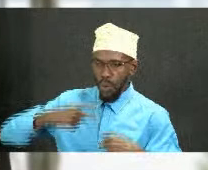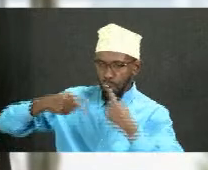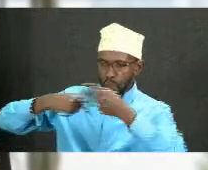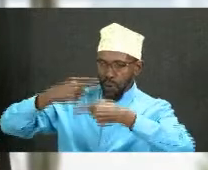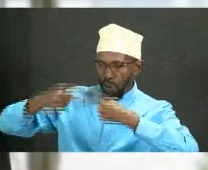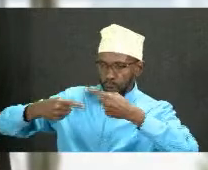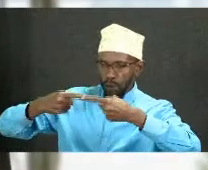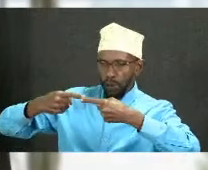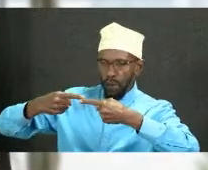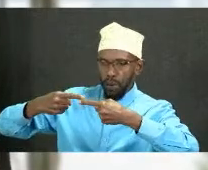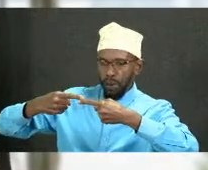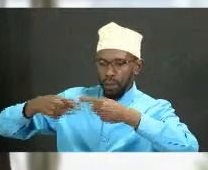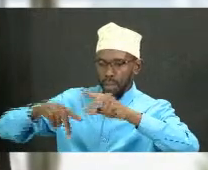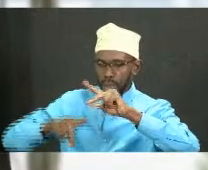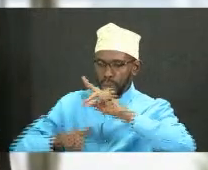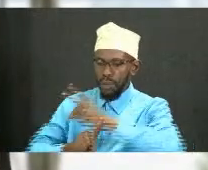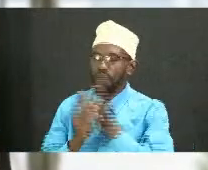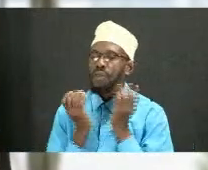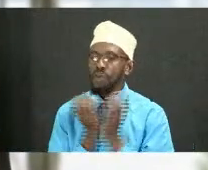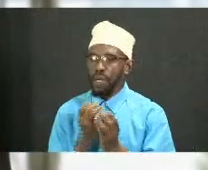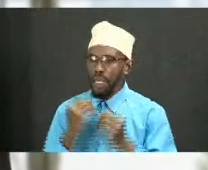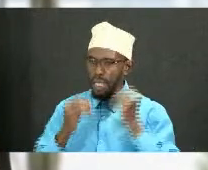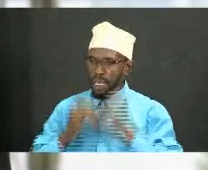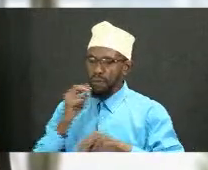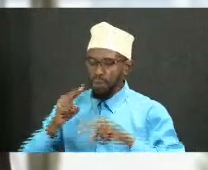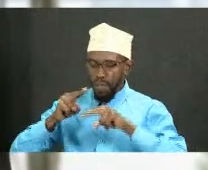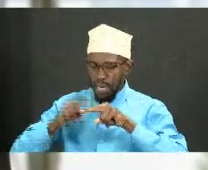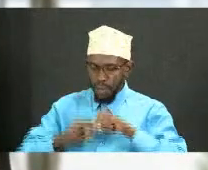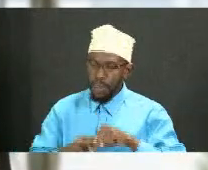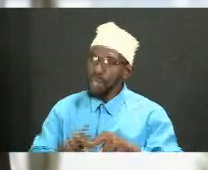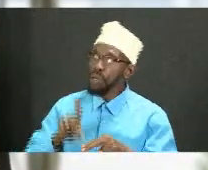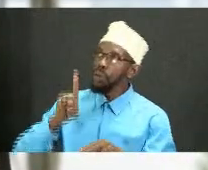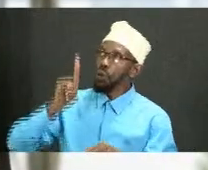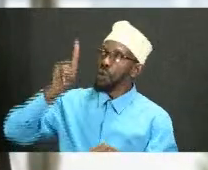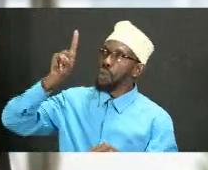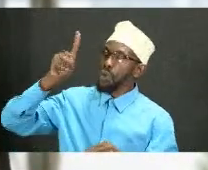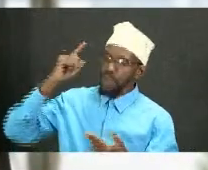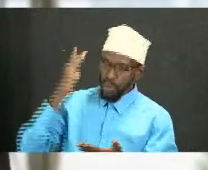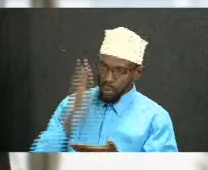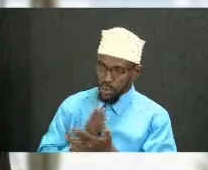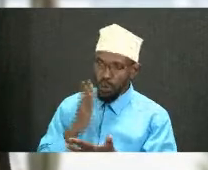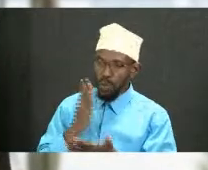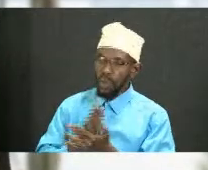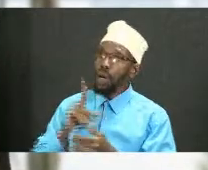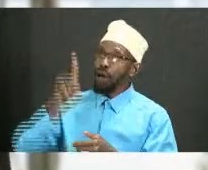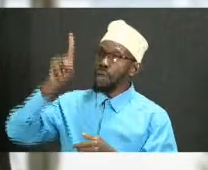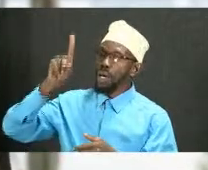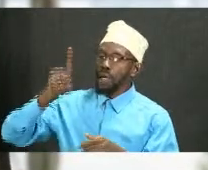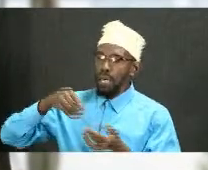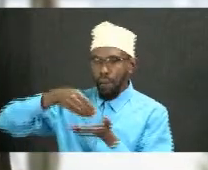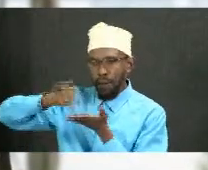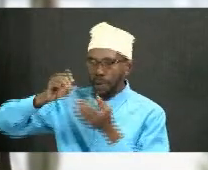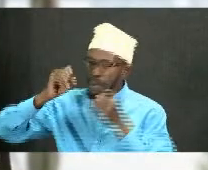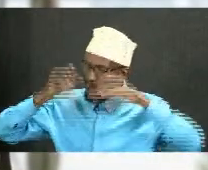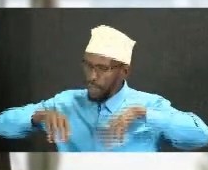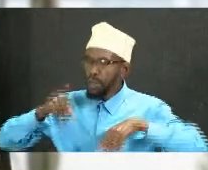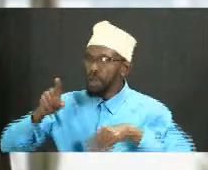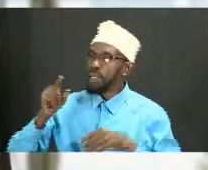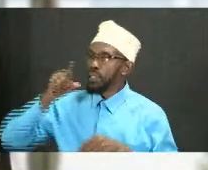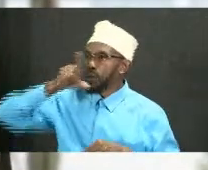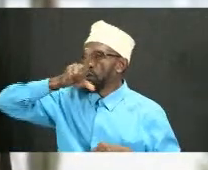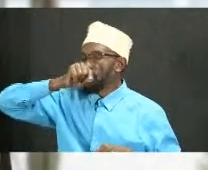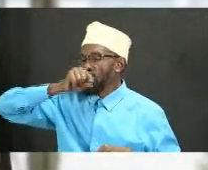Kama anavyotueleza Mtume sallallahu alaihi wasallam, lau tatawakkaluna ala Allahi haqqa tawakkuli la razaqakum